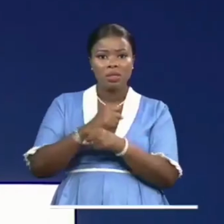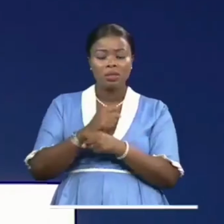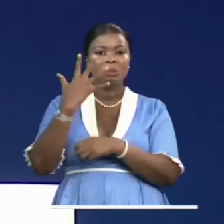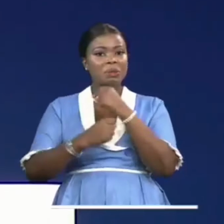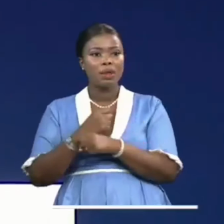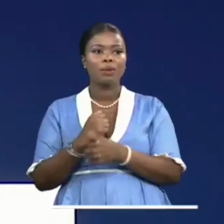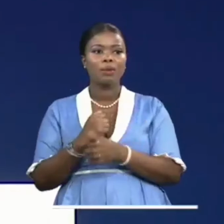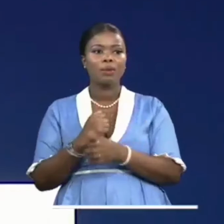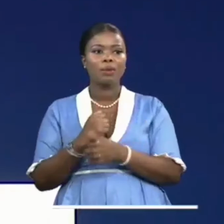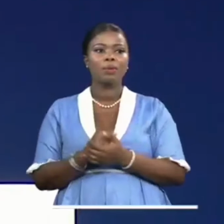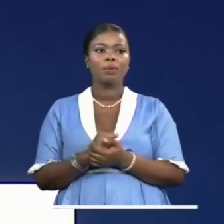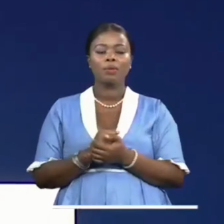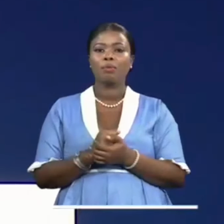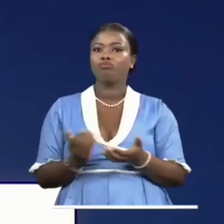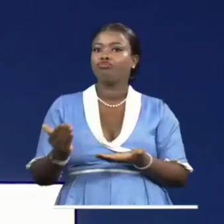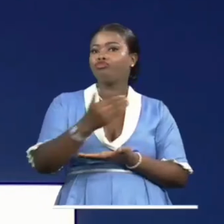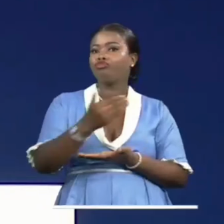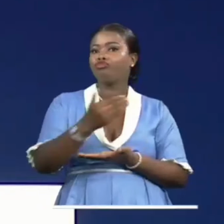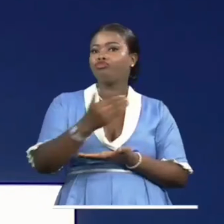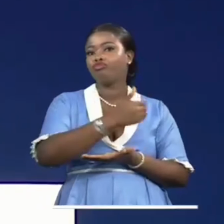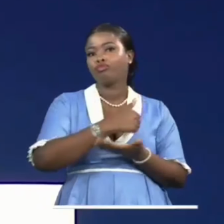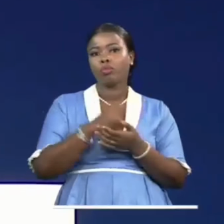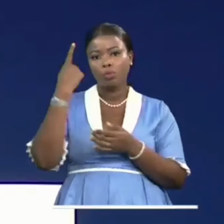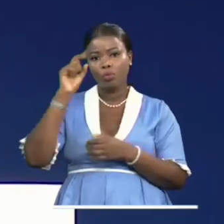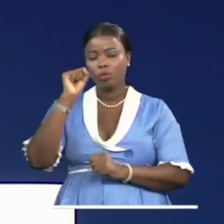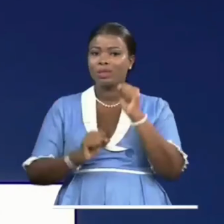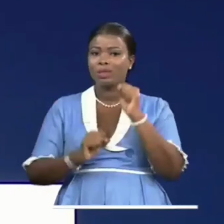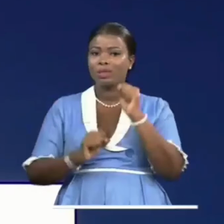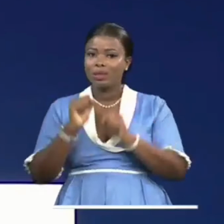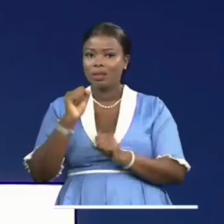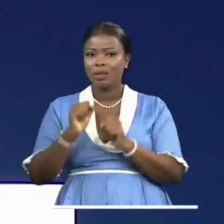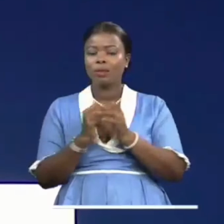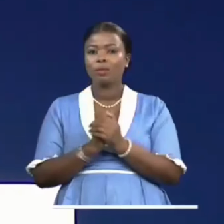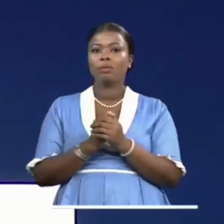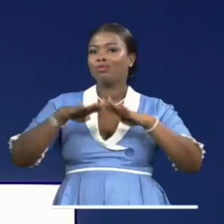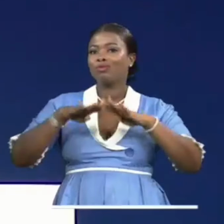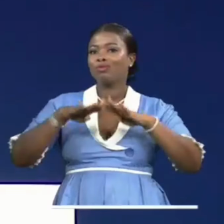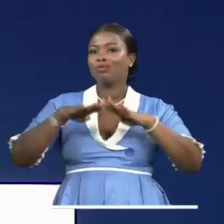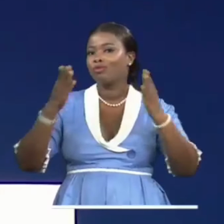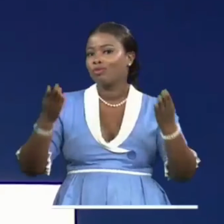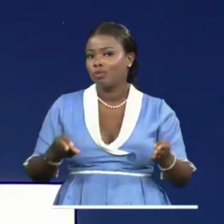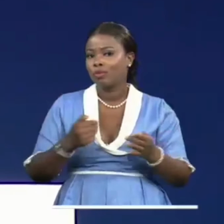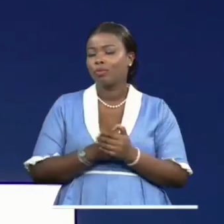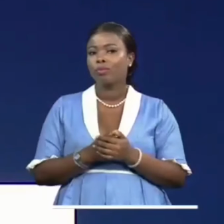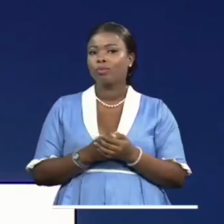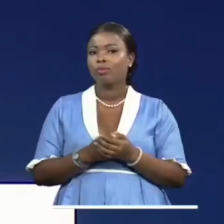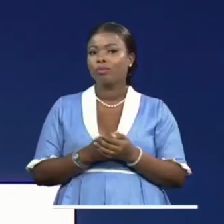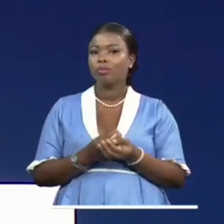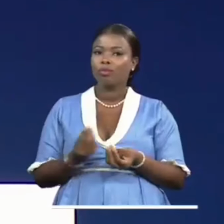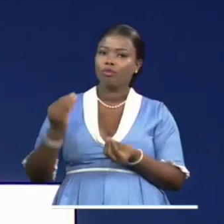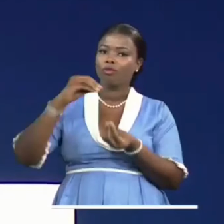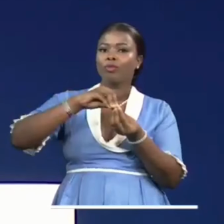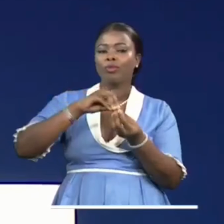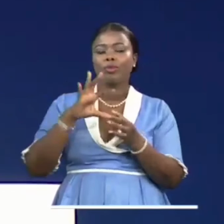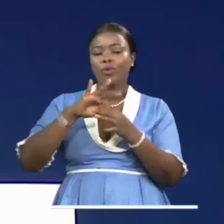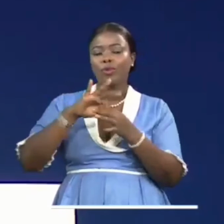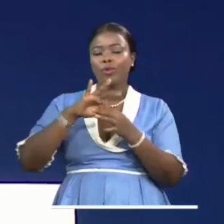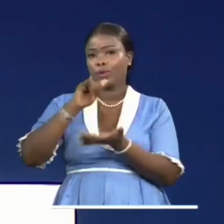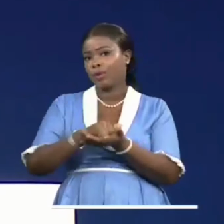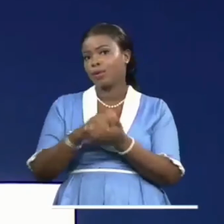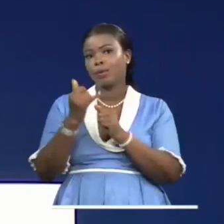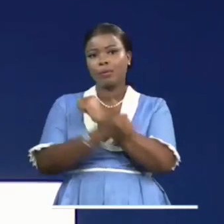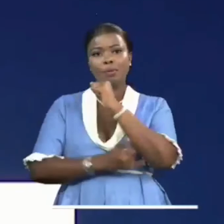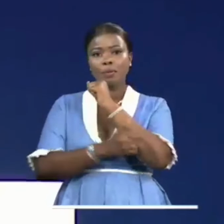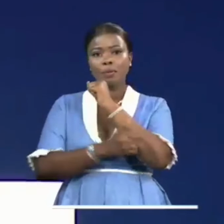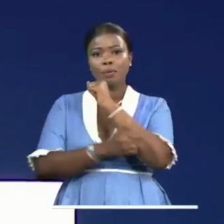pouvoir mobiliser l'épargne longue pour le systèm pour les vraiment les entrepreneurs pour pouvoir en tout cas renforcer l'industrialisation de ce pays et c'est un des points fort de